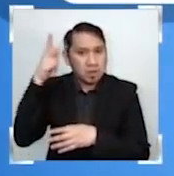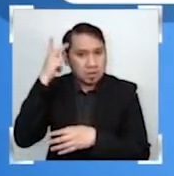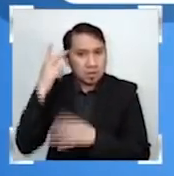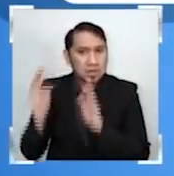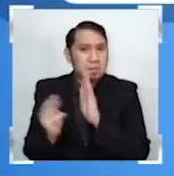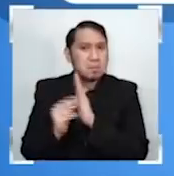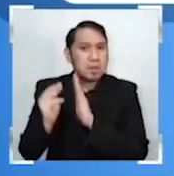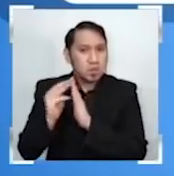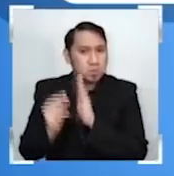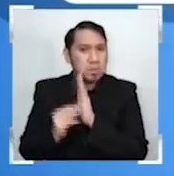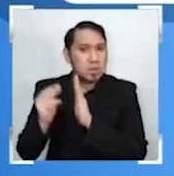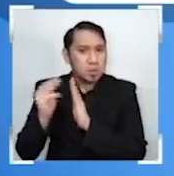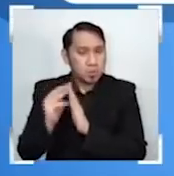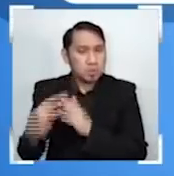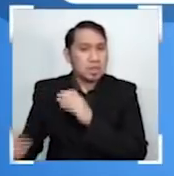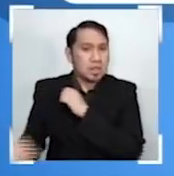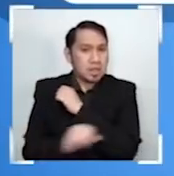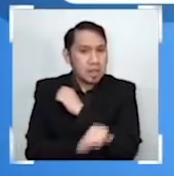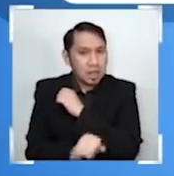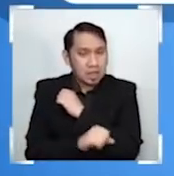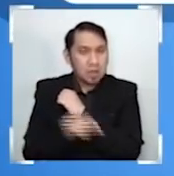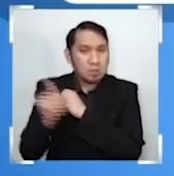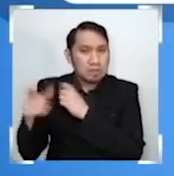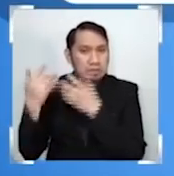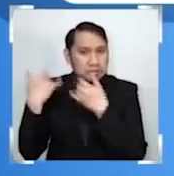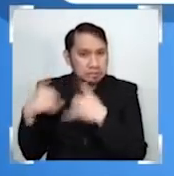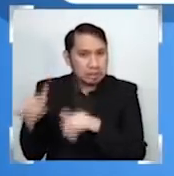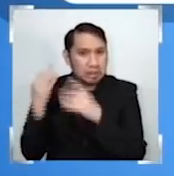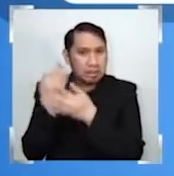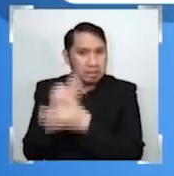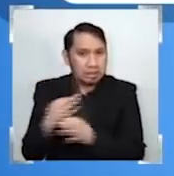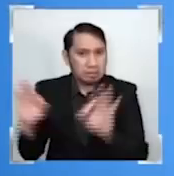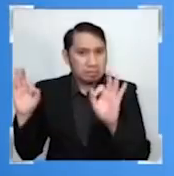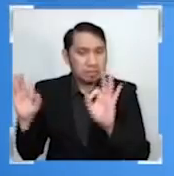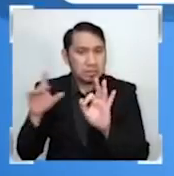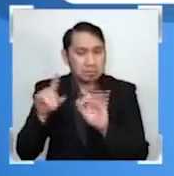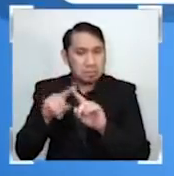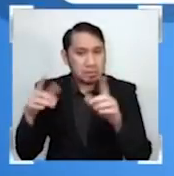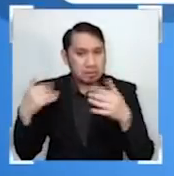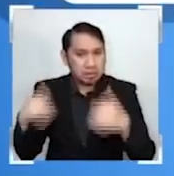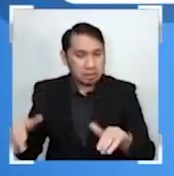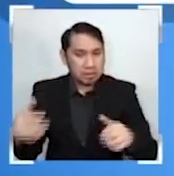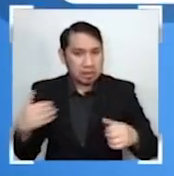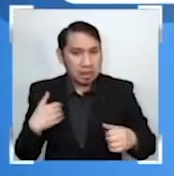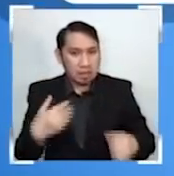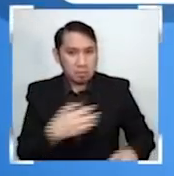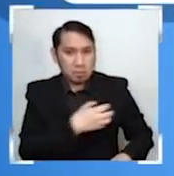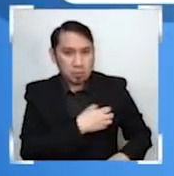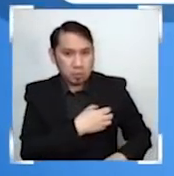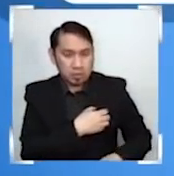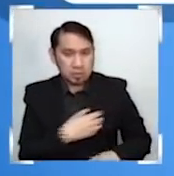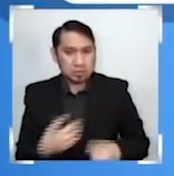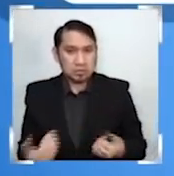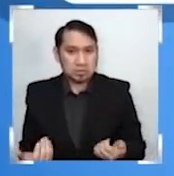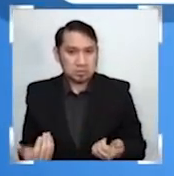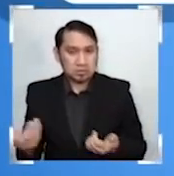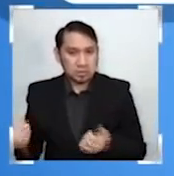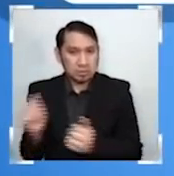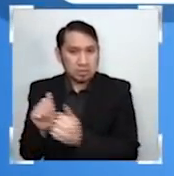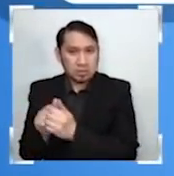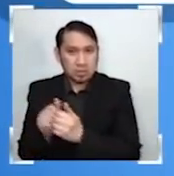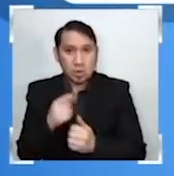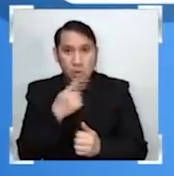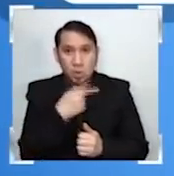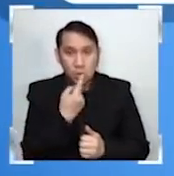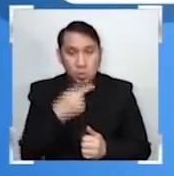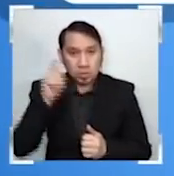bansa. Nabukod sa malaya ay may police escorts pa. Kung may dapat daw makulong at magdusa sa dalawa, walang